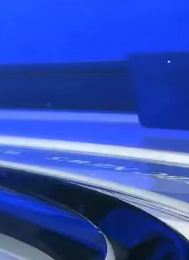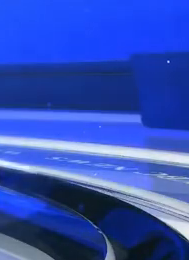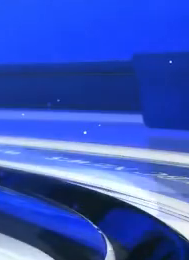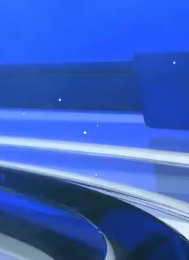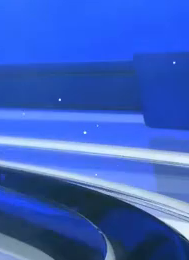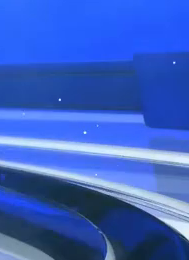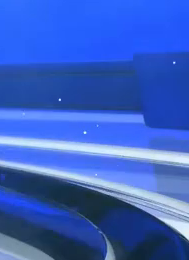있니다